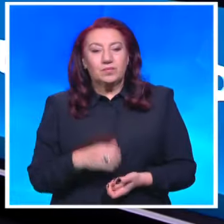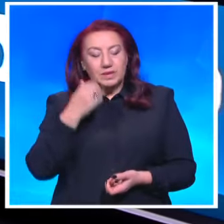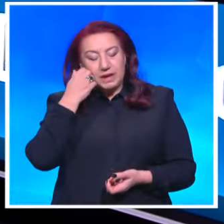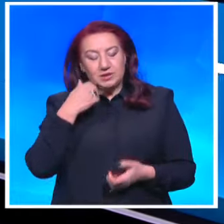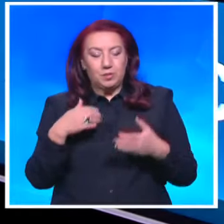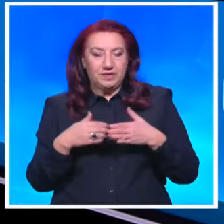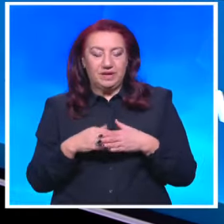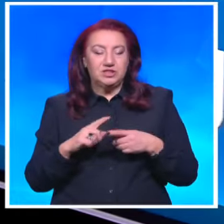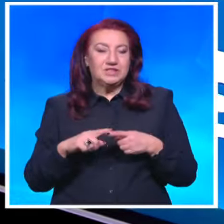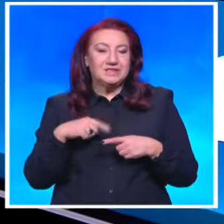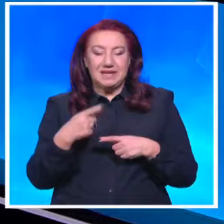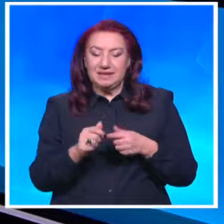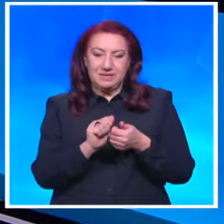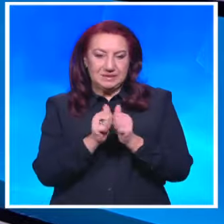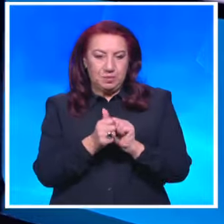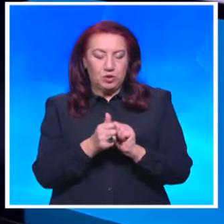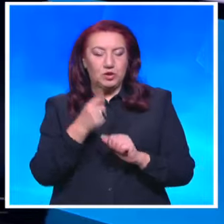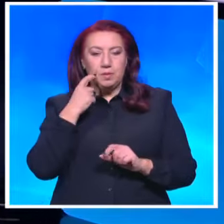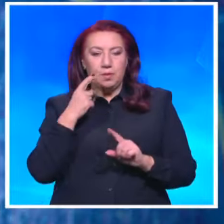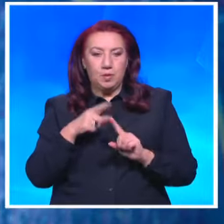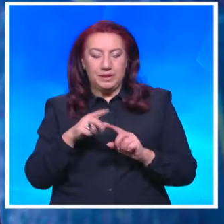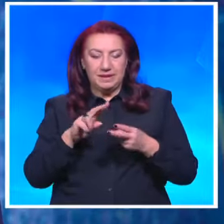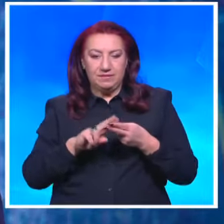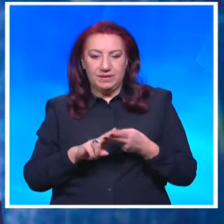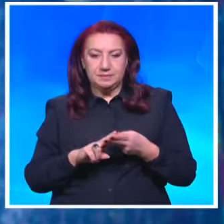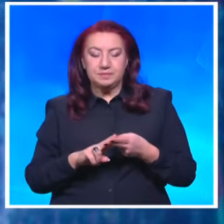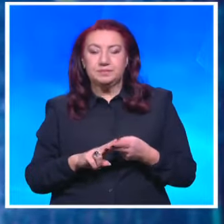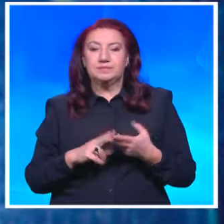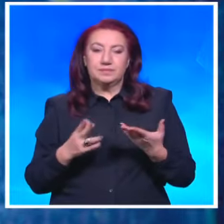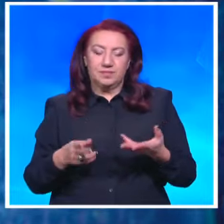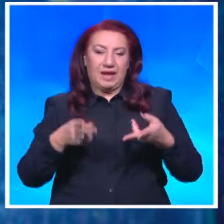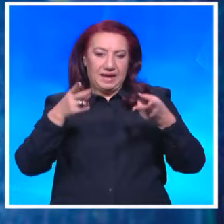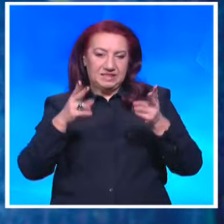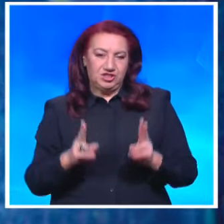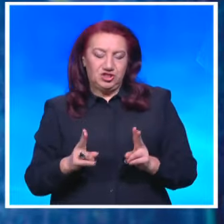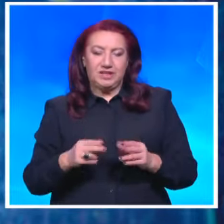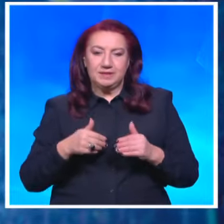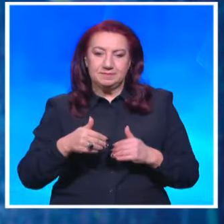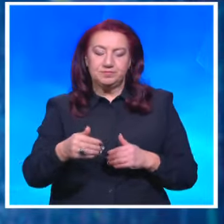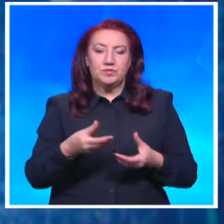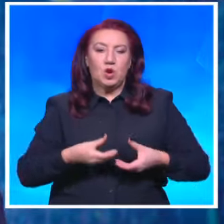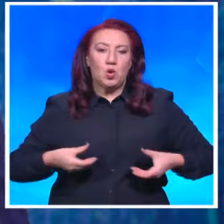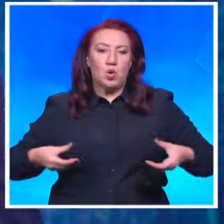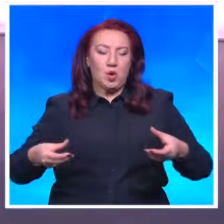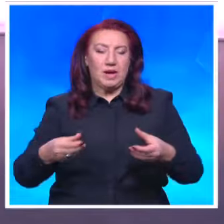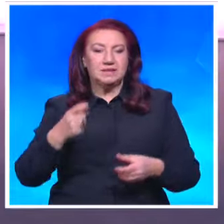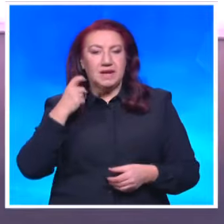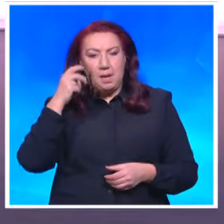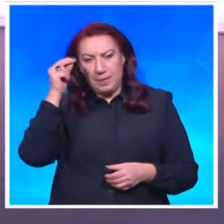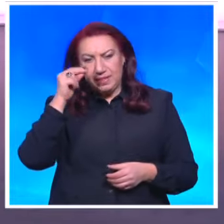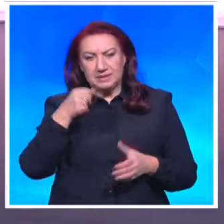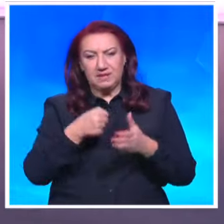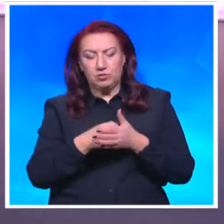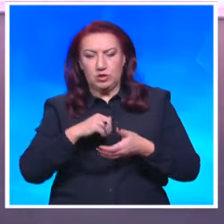Добър вечер. Следват спортните новини на BTV. Аз съм Валери Генов. Зелена светлина за конгреса на БФС на 15 март. Софийски